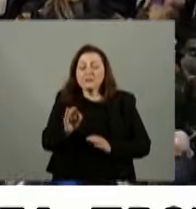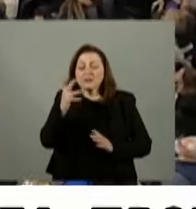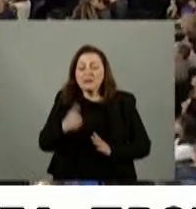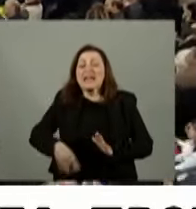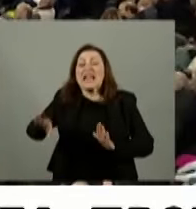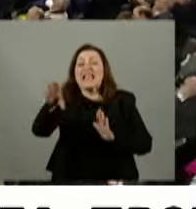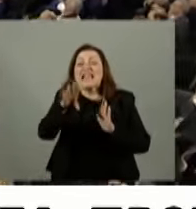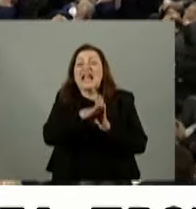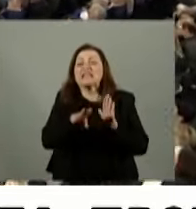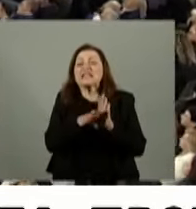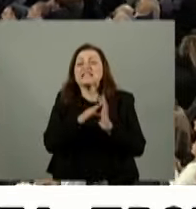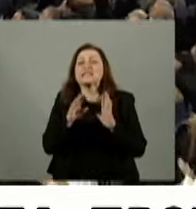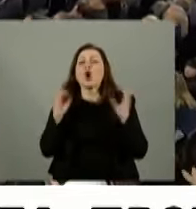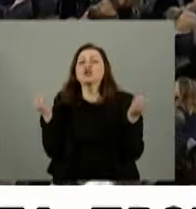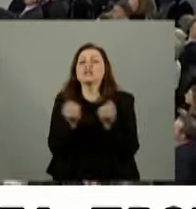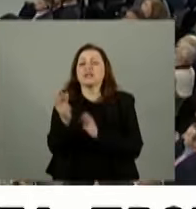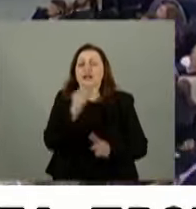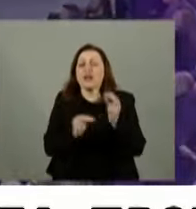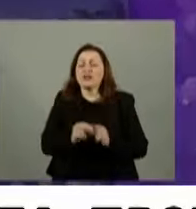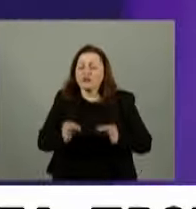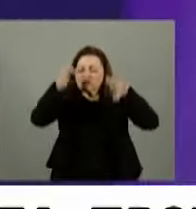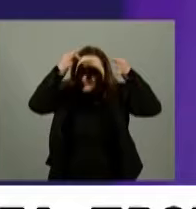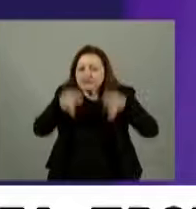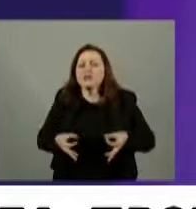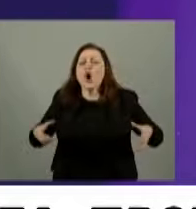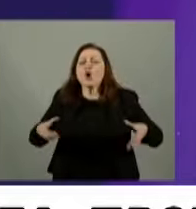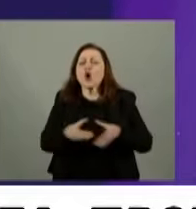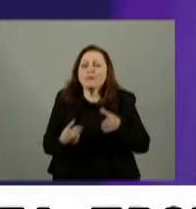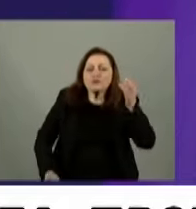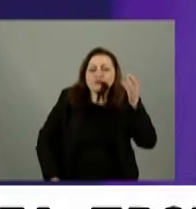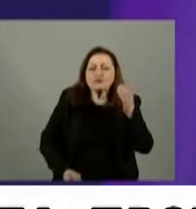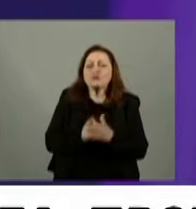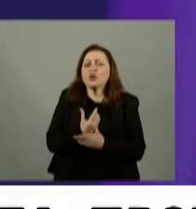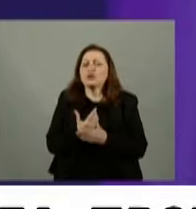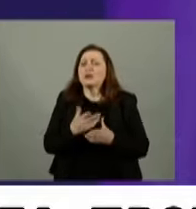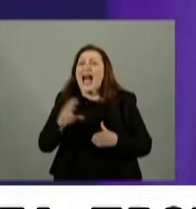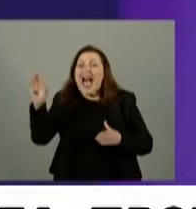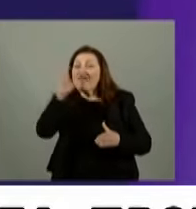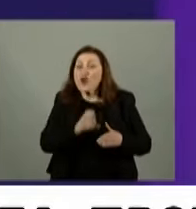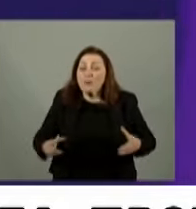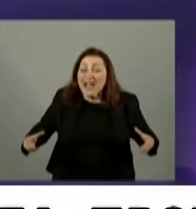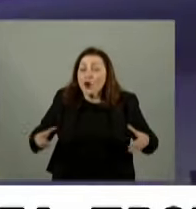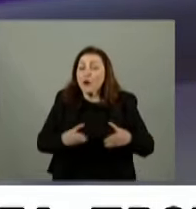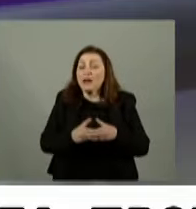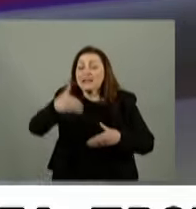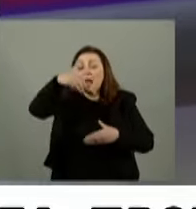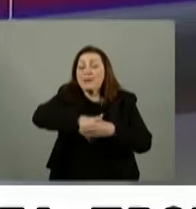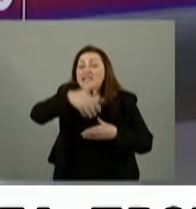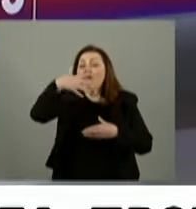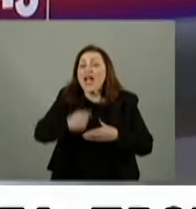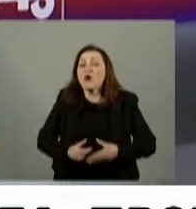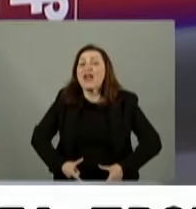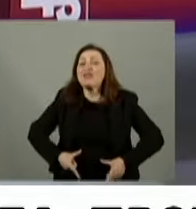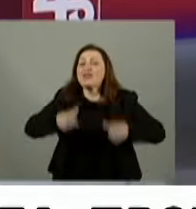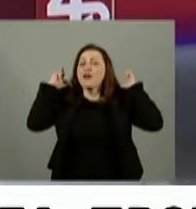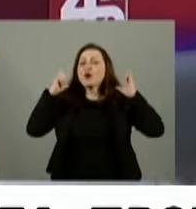ότι το τελευταίο διάστημα, εδώ δεν ξέρω αν συνδέεται αυτό στο πολιτικό σκέλος της παρέμβασης του κυρίου Τσίπρα, ότι άνοιγε συνεχώς